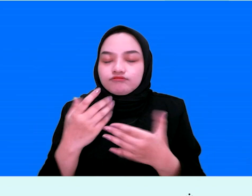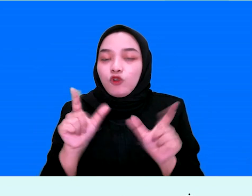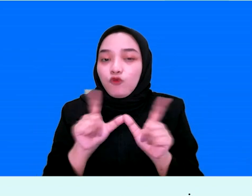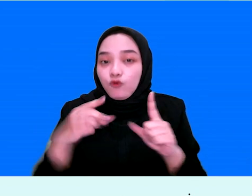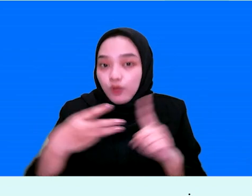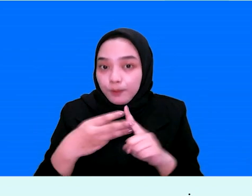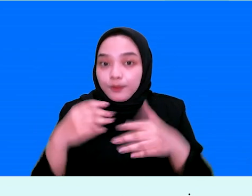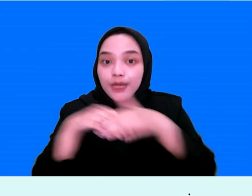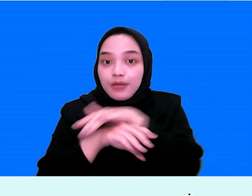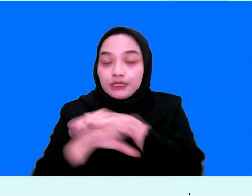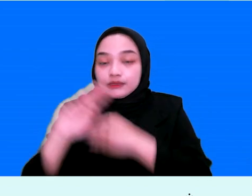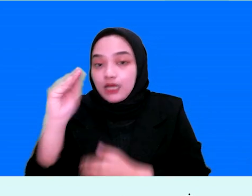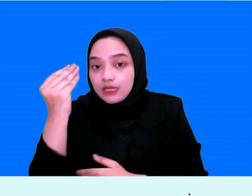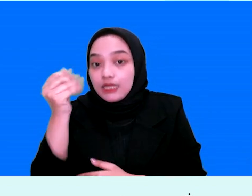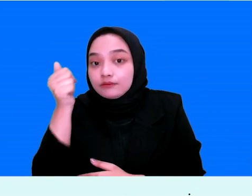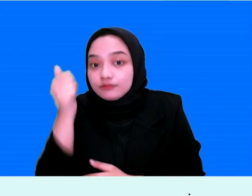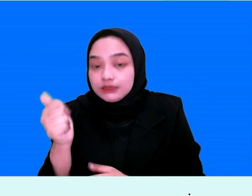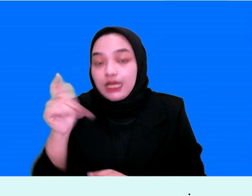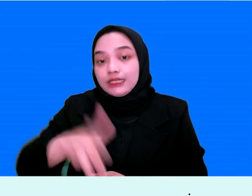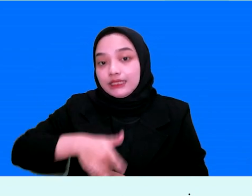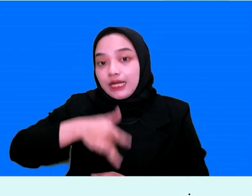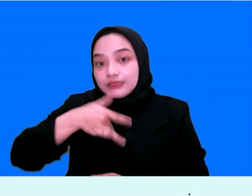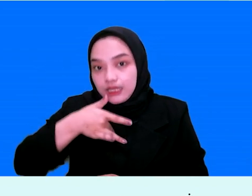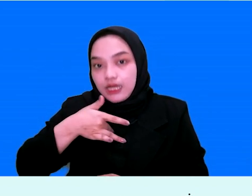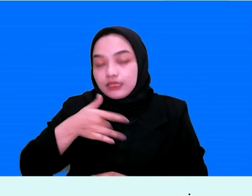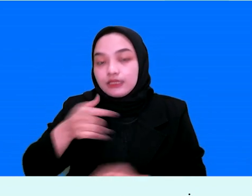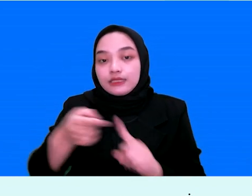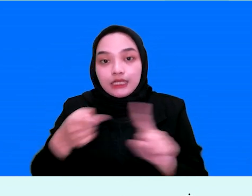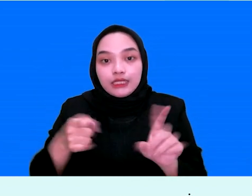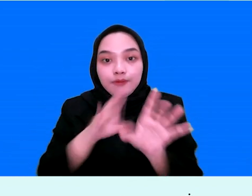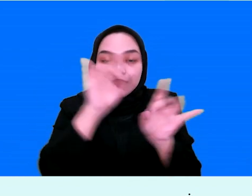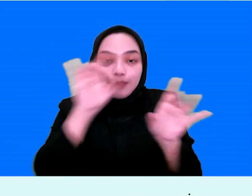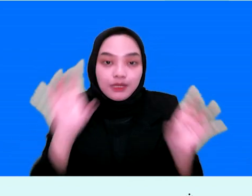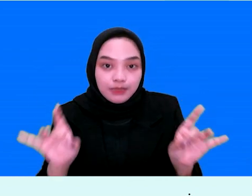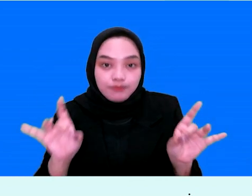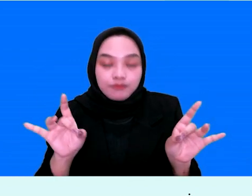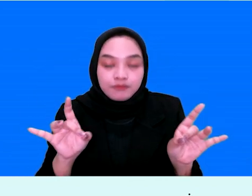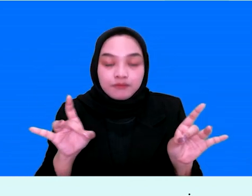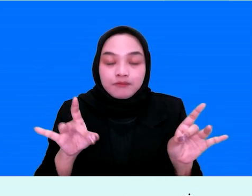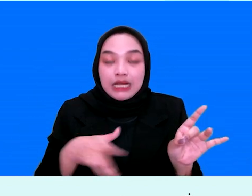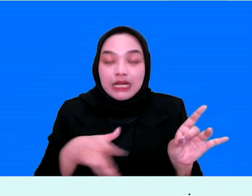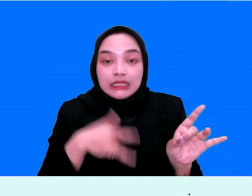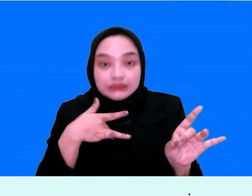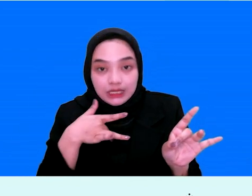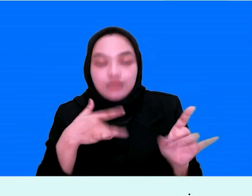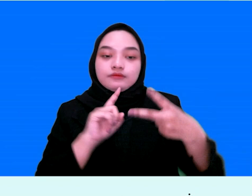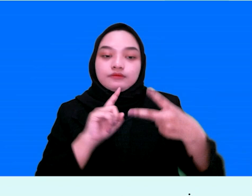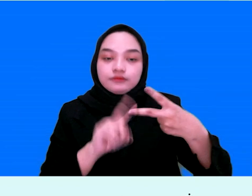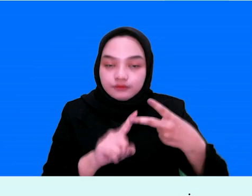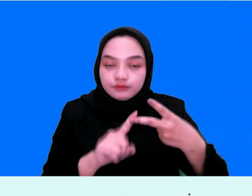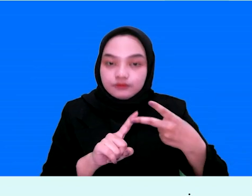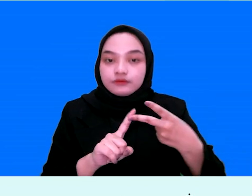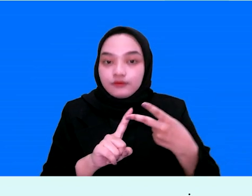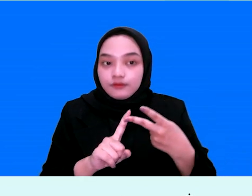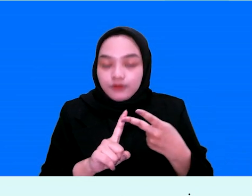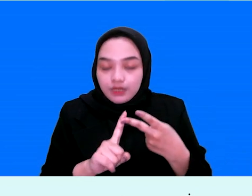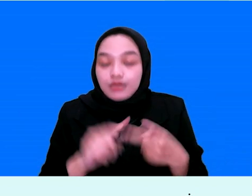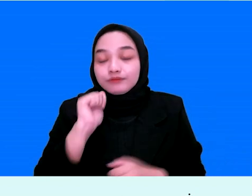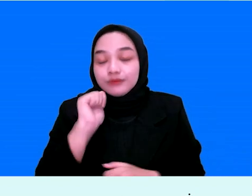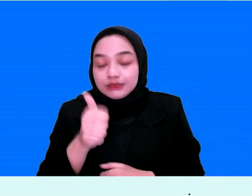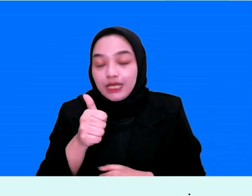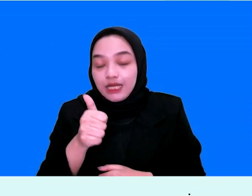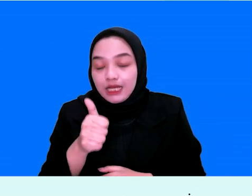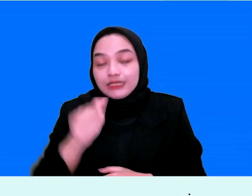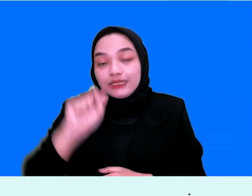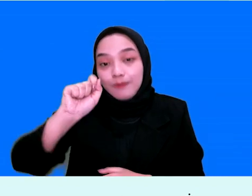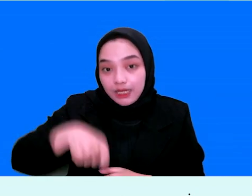MRT Jakarta itu bisa diinderakan oleh berbagai macam indera. Lalu yang kedua, apakah website MRT Jakarta itu